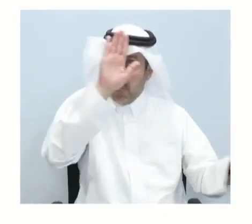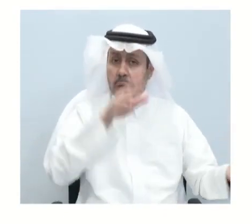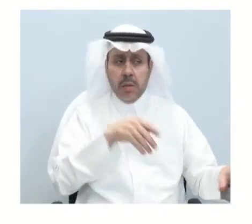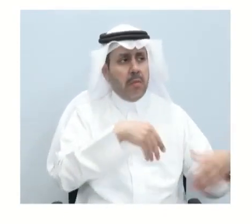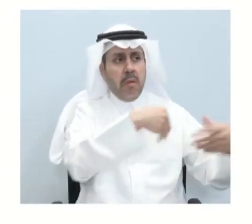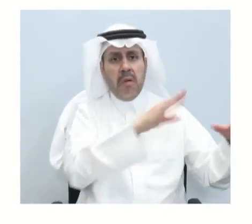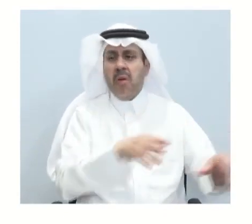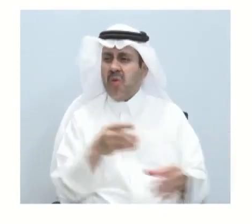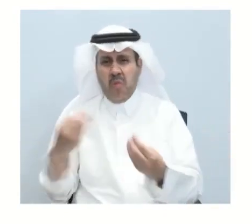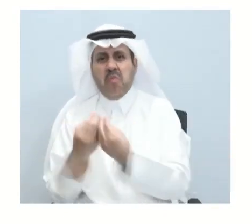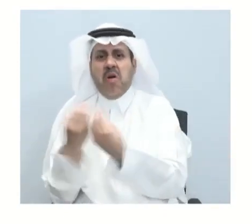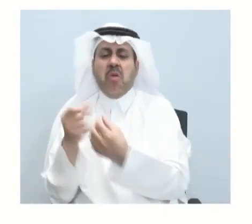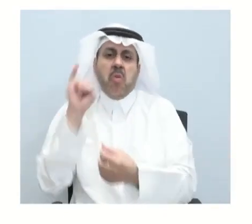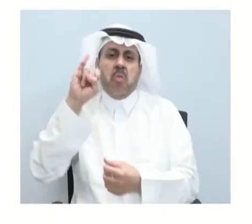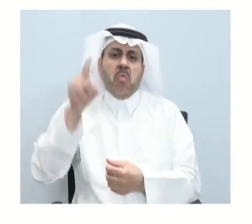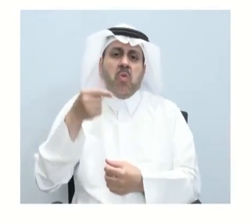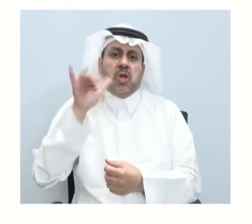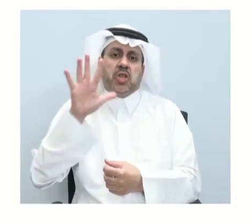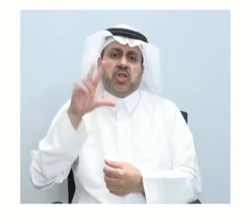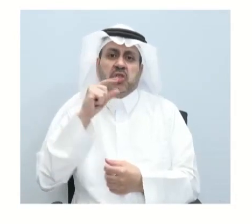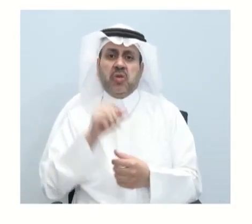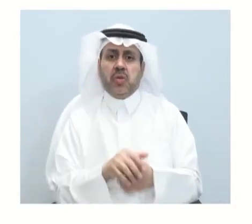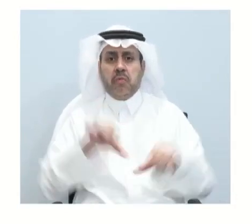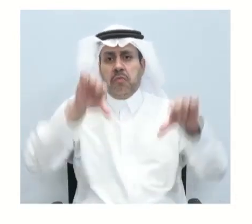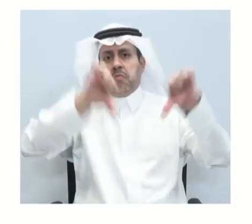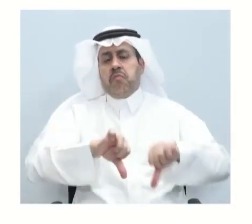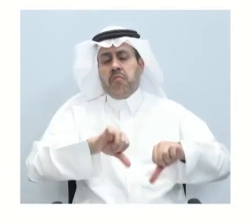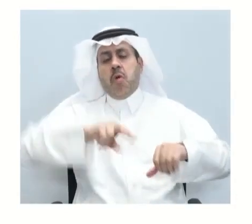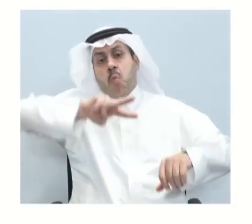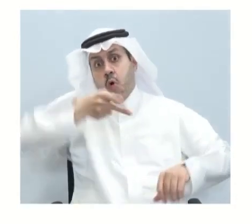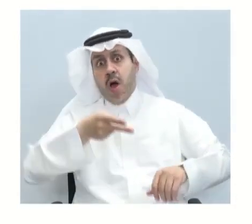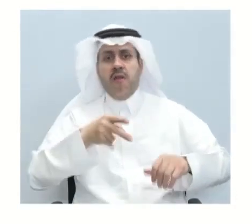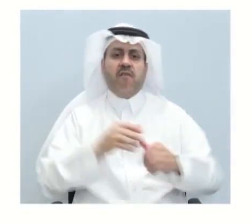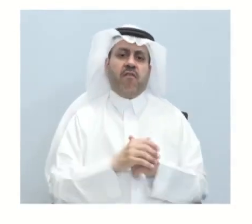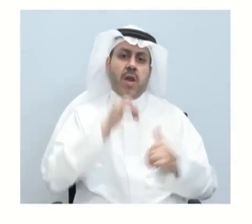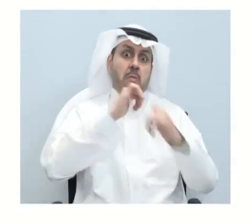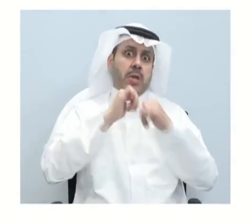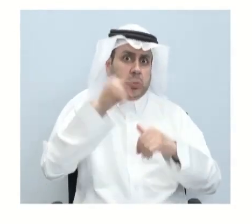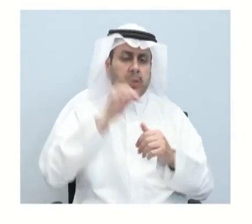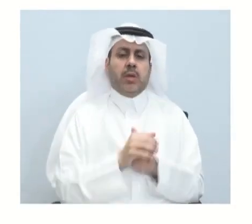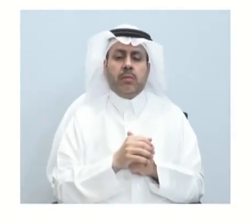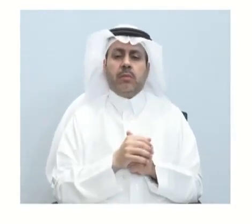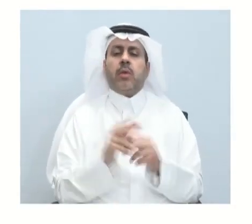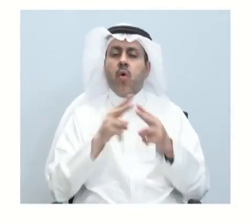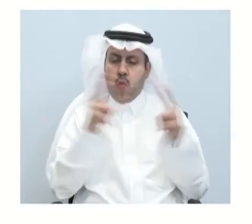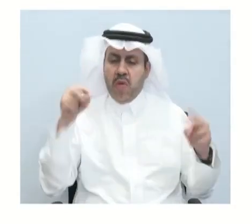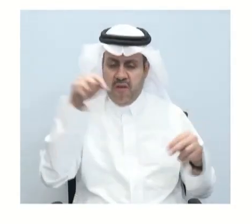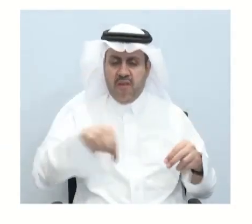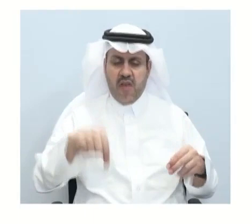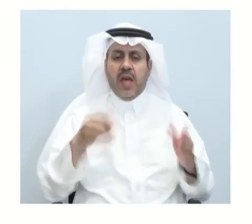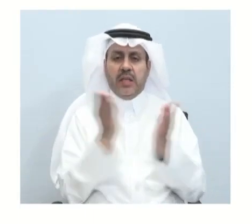ايضا مخالف للمنهج الصحيح وسيتبين باذن الله من خلال الدرس في